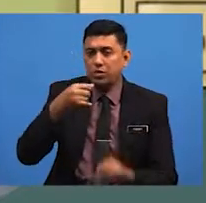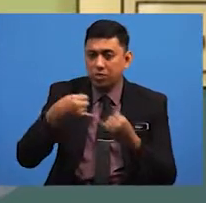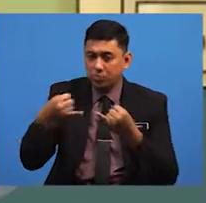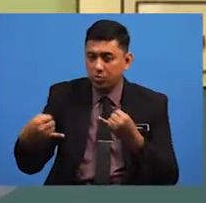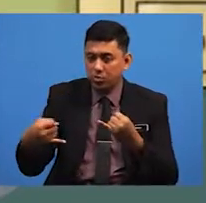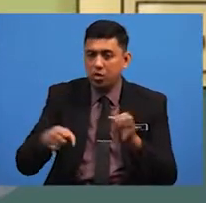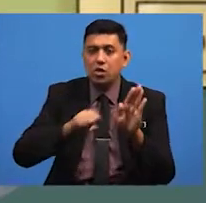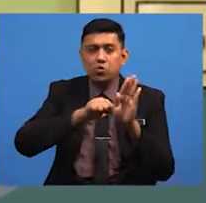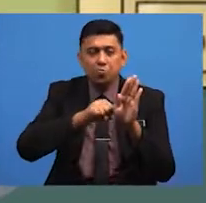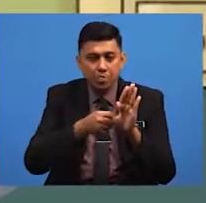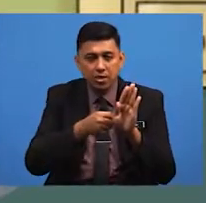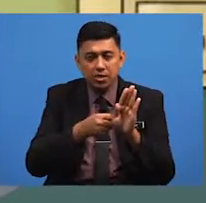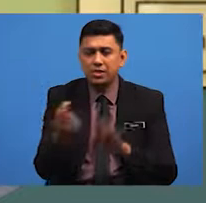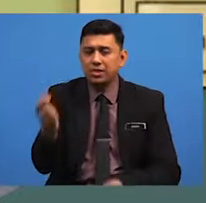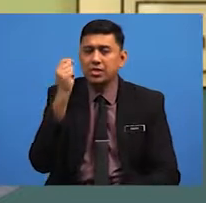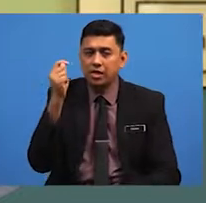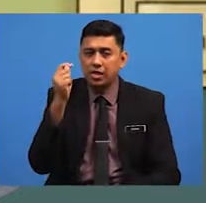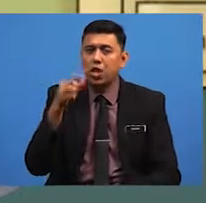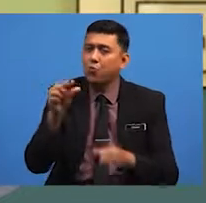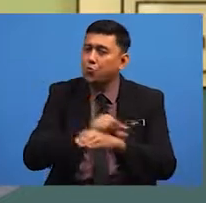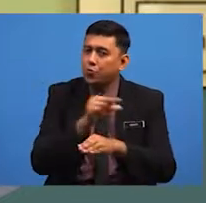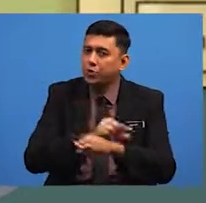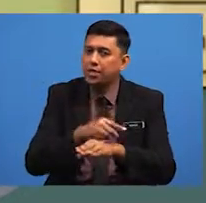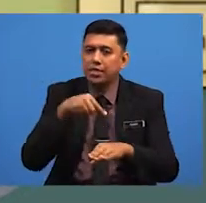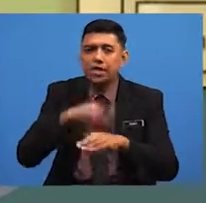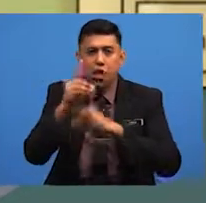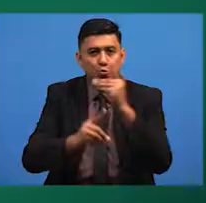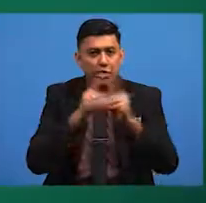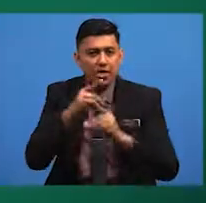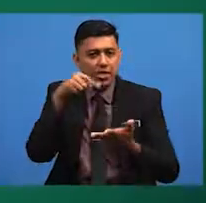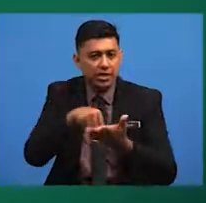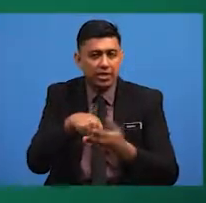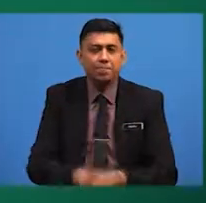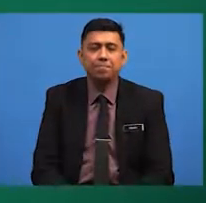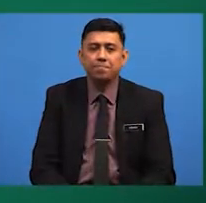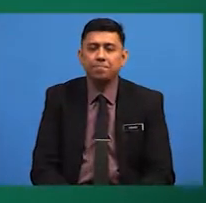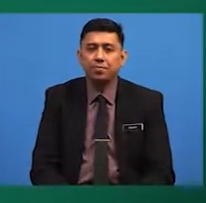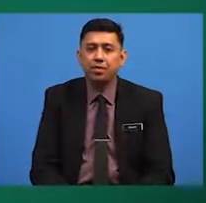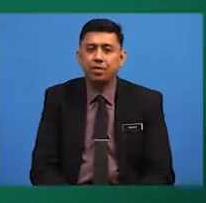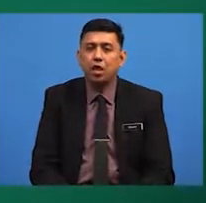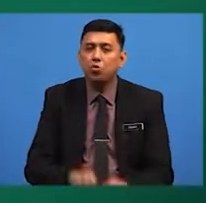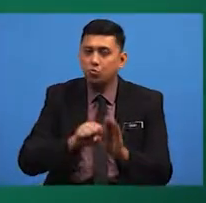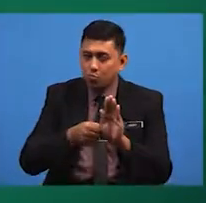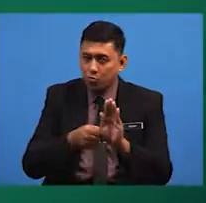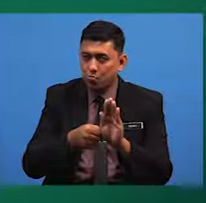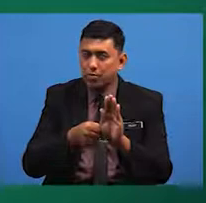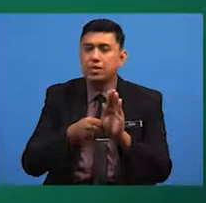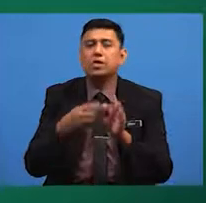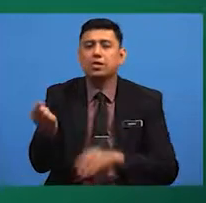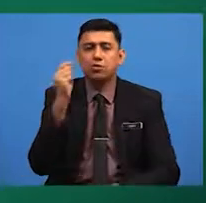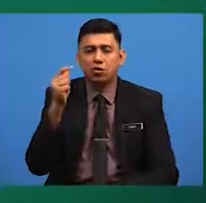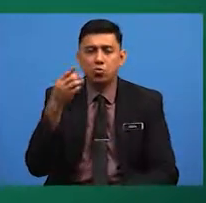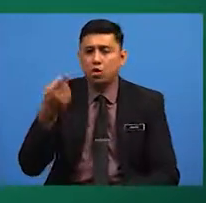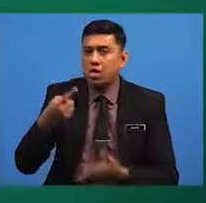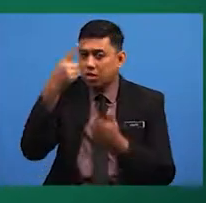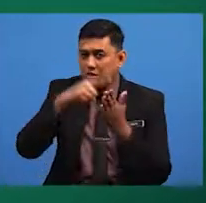sumber nugget yang digunakan di dunia ini sumber tenaga Daihatsu